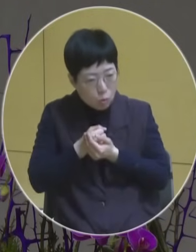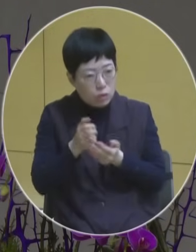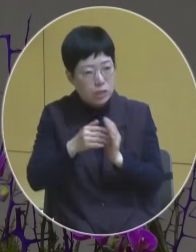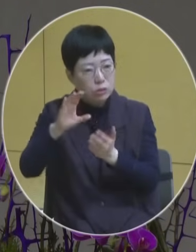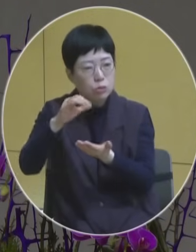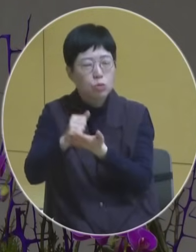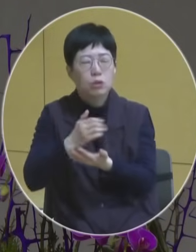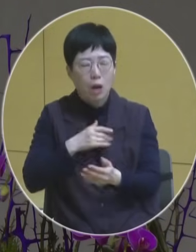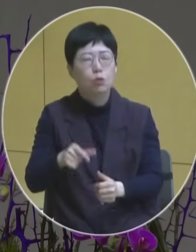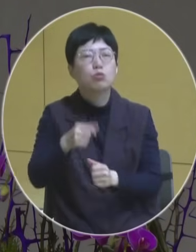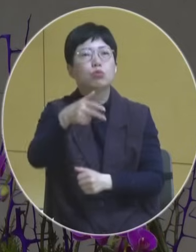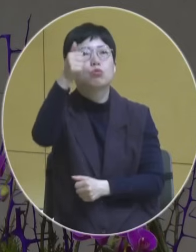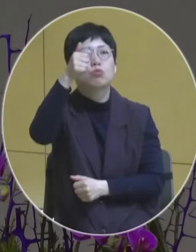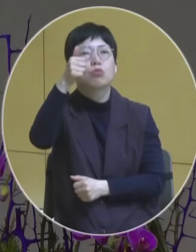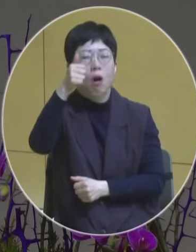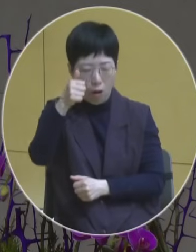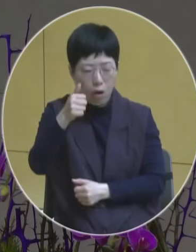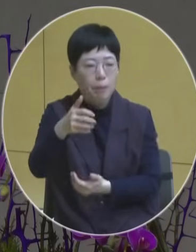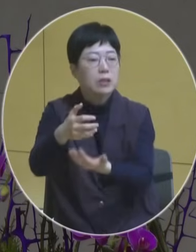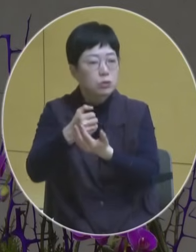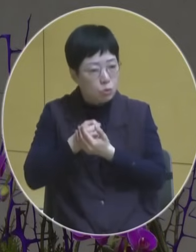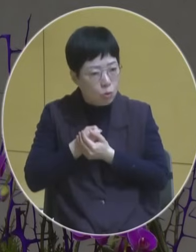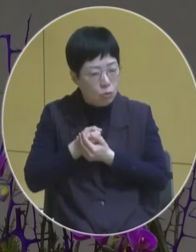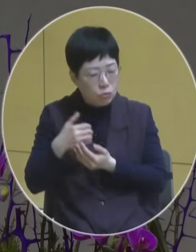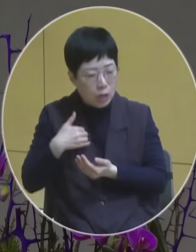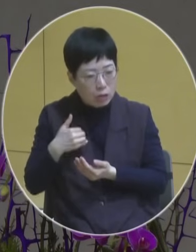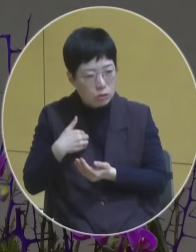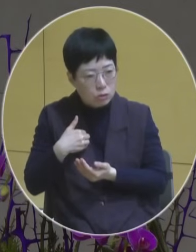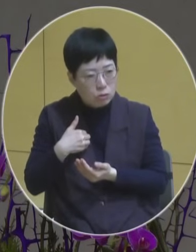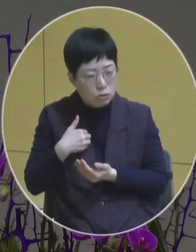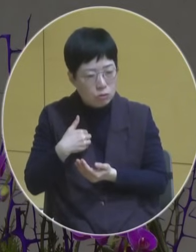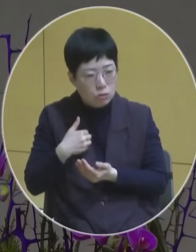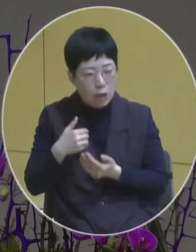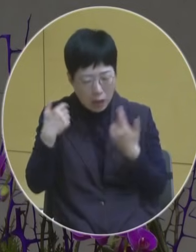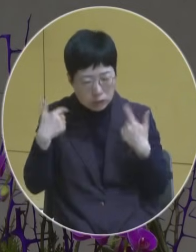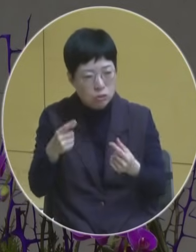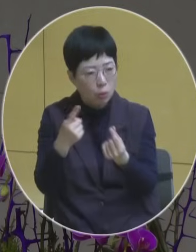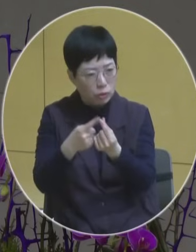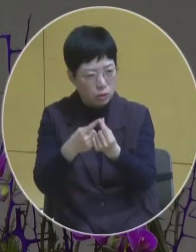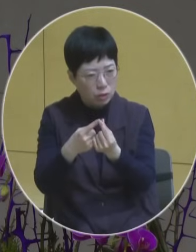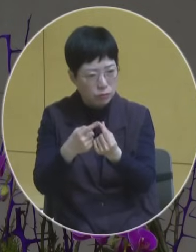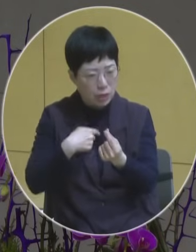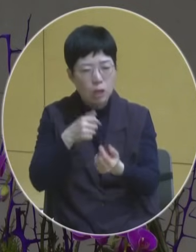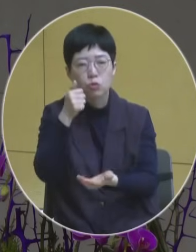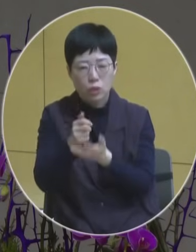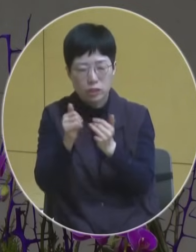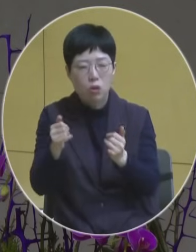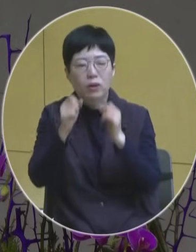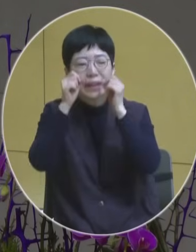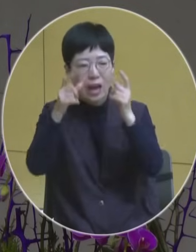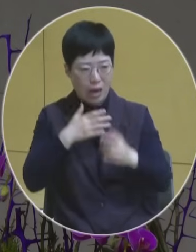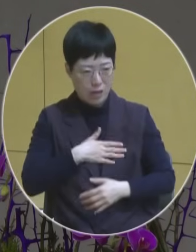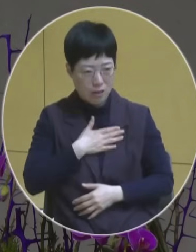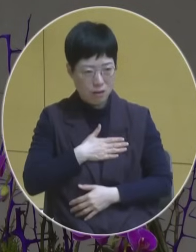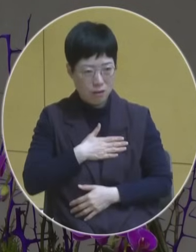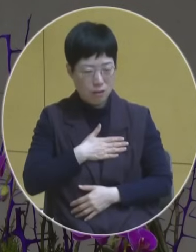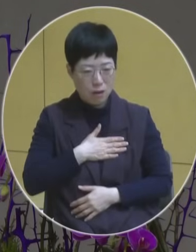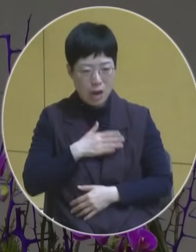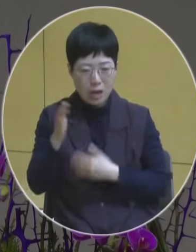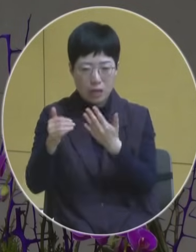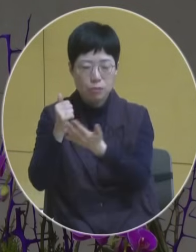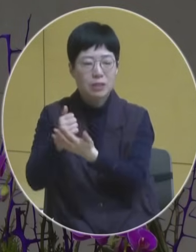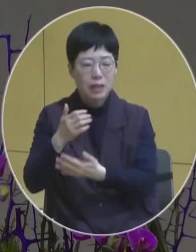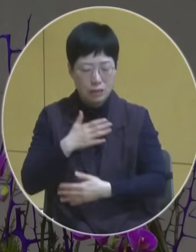예수 그리스도를 나의 구세주와 주님으로 받아들이면 나는 누군가 할 때 첫째는 내가 죄인이라는 것을 깨달아요.